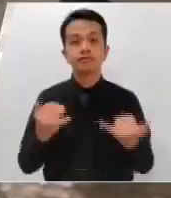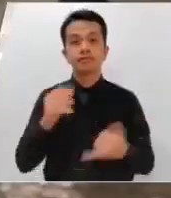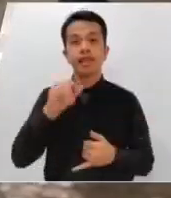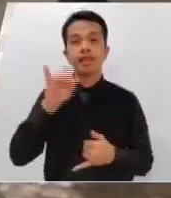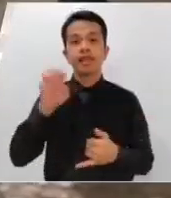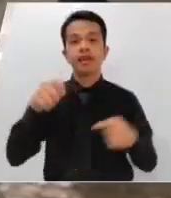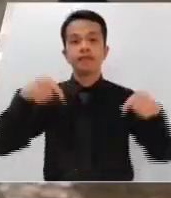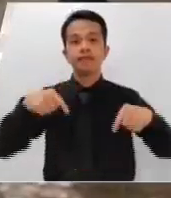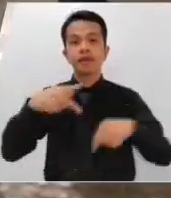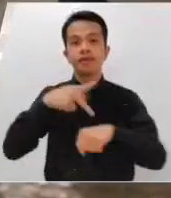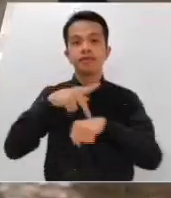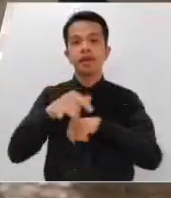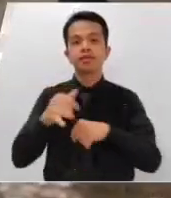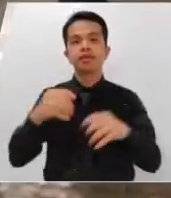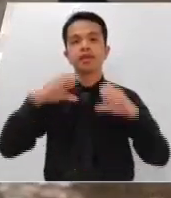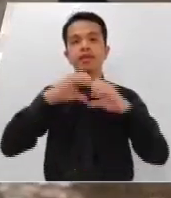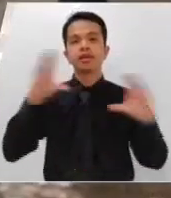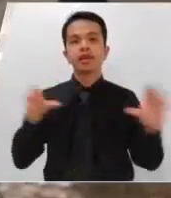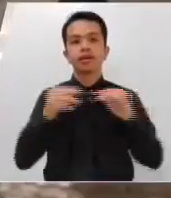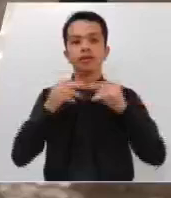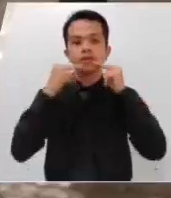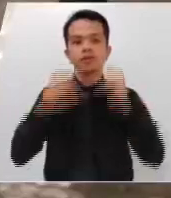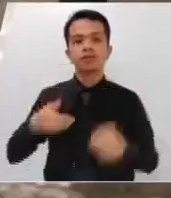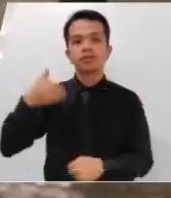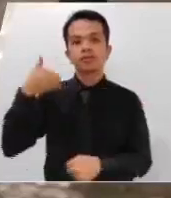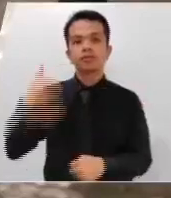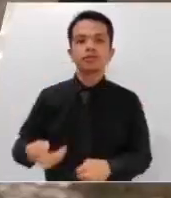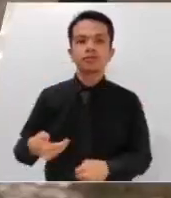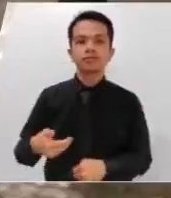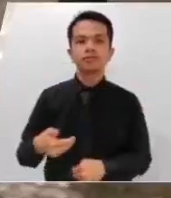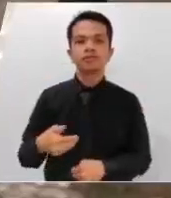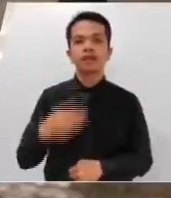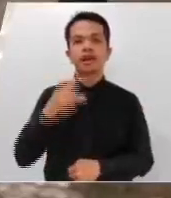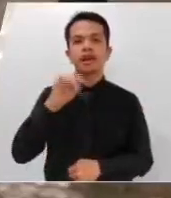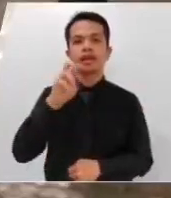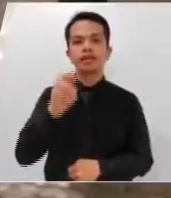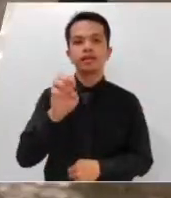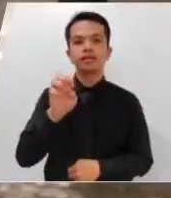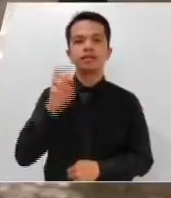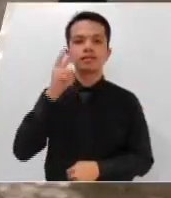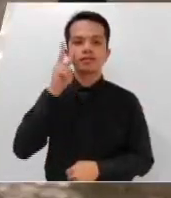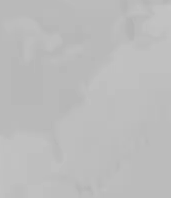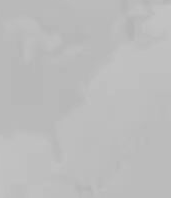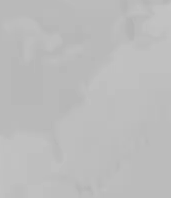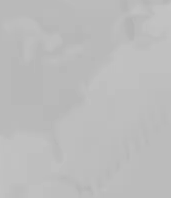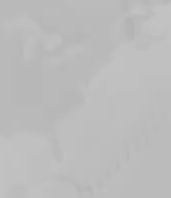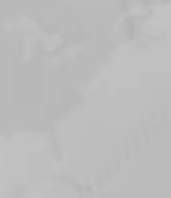Pasay para sa GMA Integrated News. Ako si Katrina Son, ang inyong saksi.